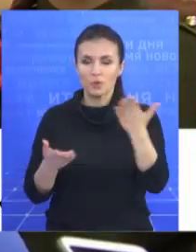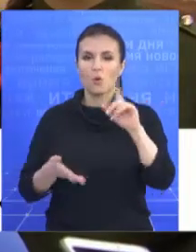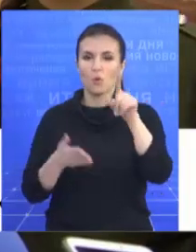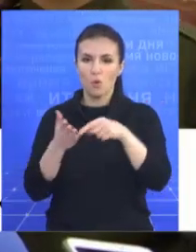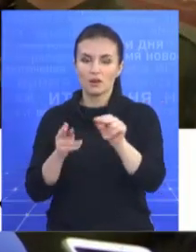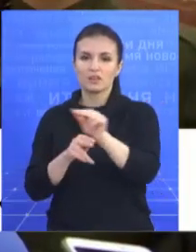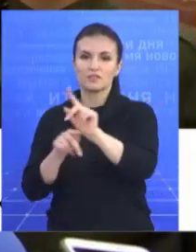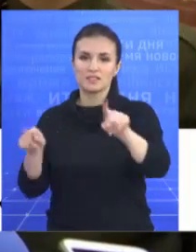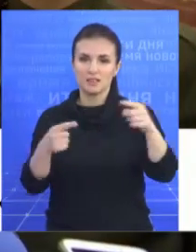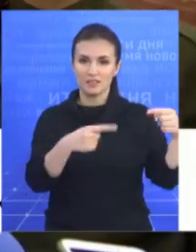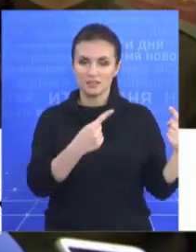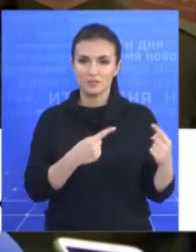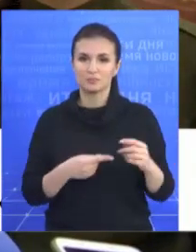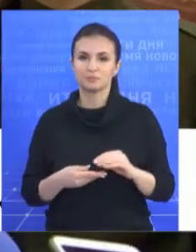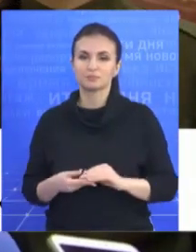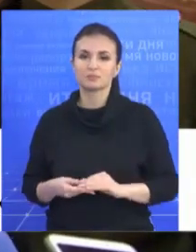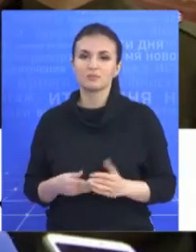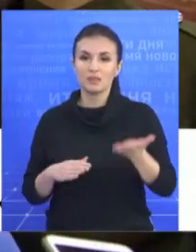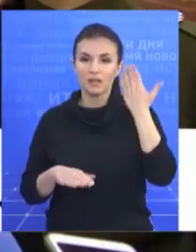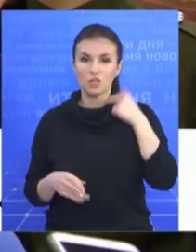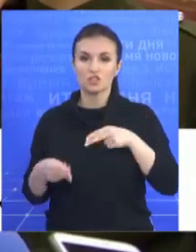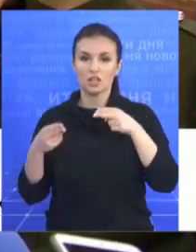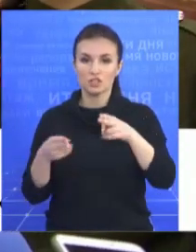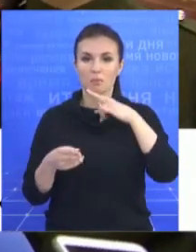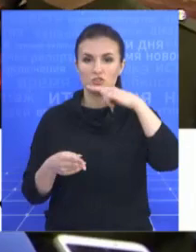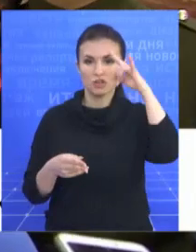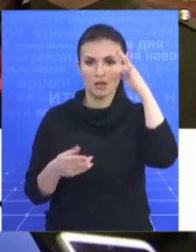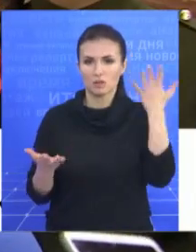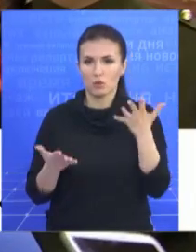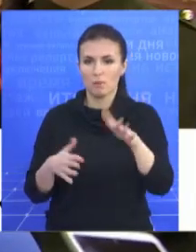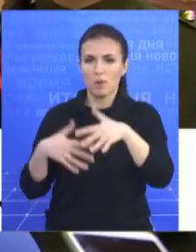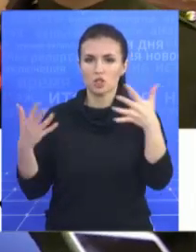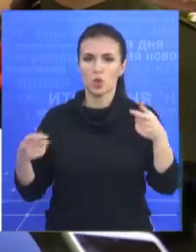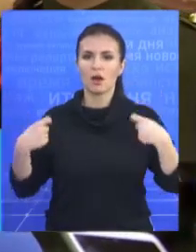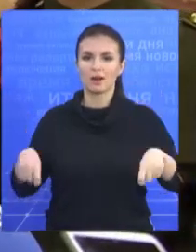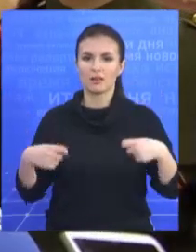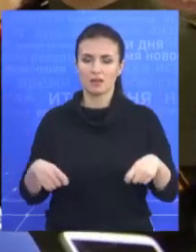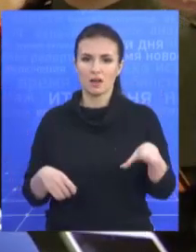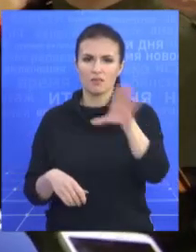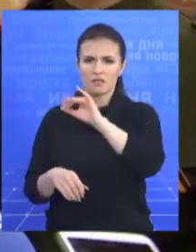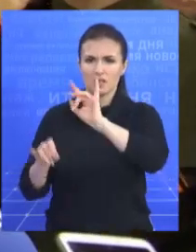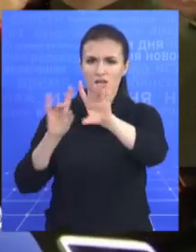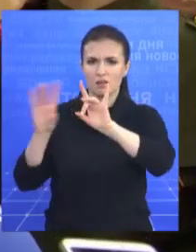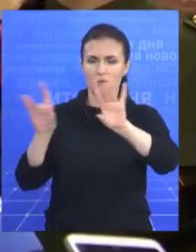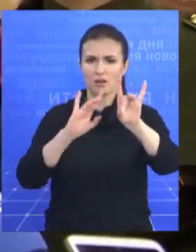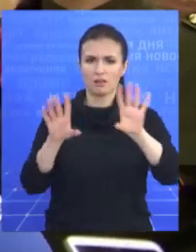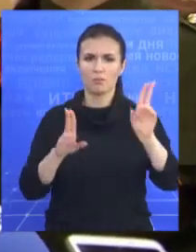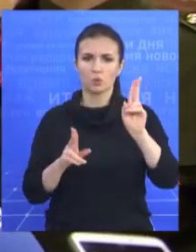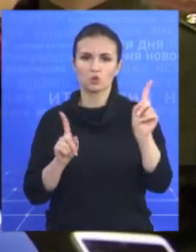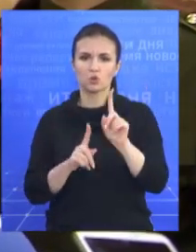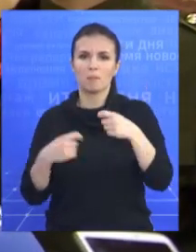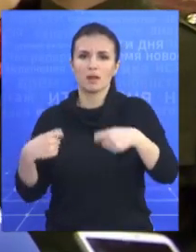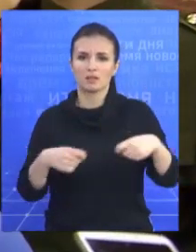взялись, наконец. Взялись за город. Раньше едешь по Челябинску, какой-то большой рынок. Везде какая-то реклама, кто-то